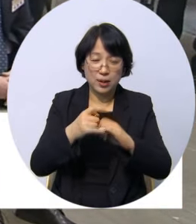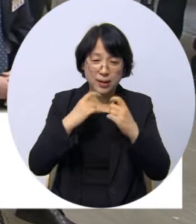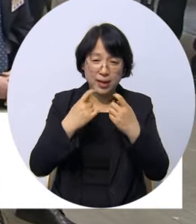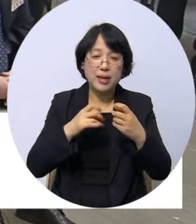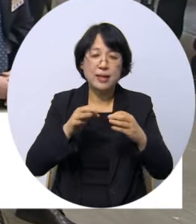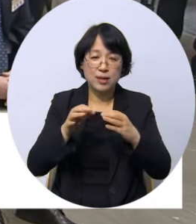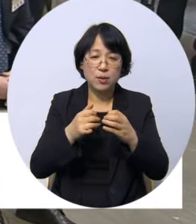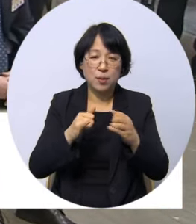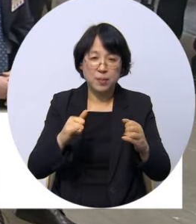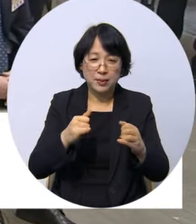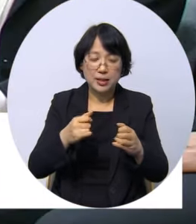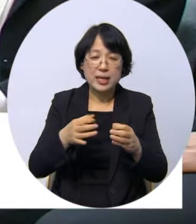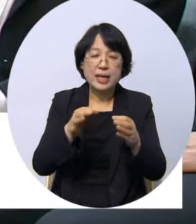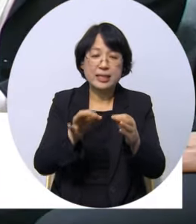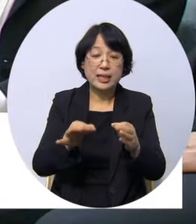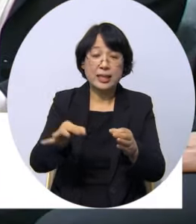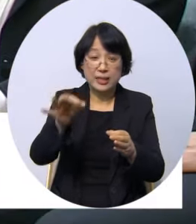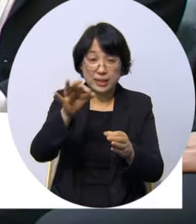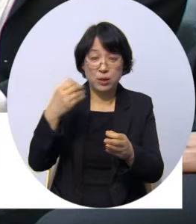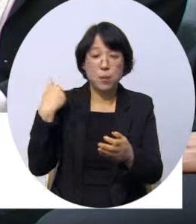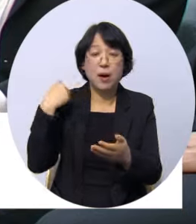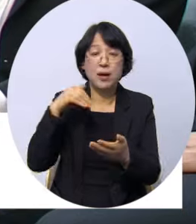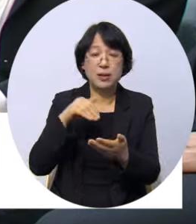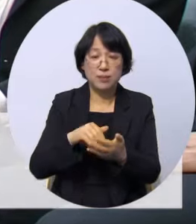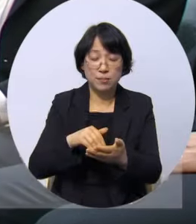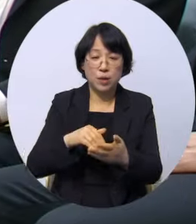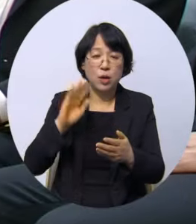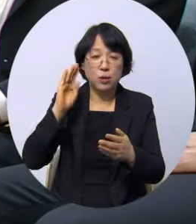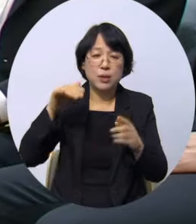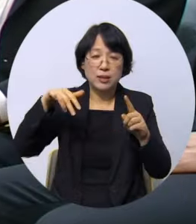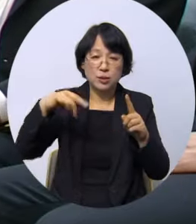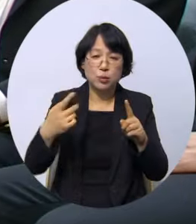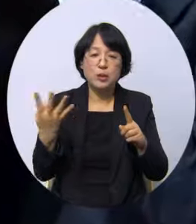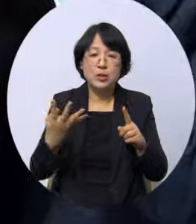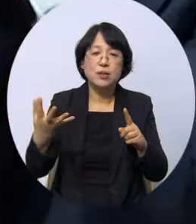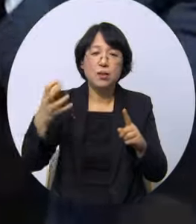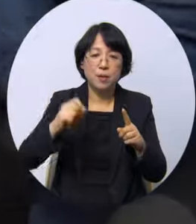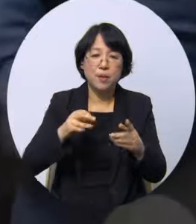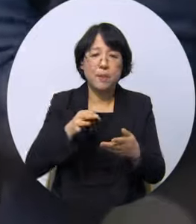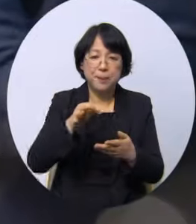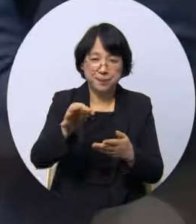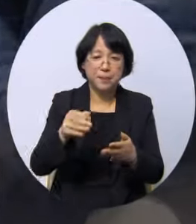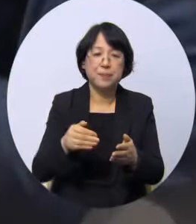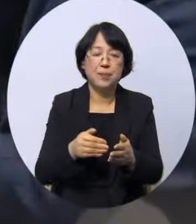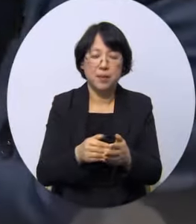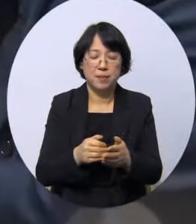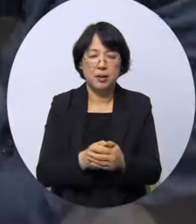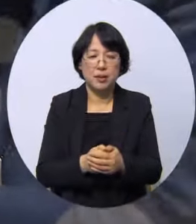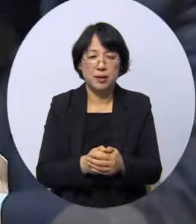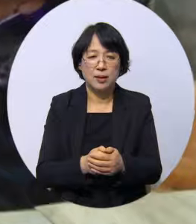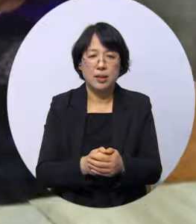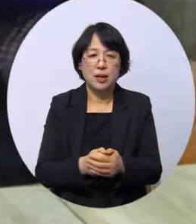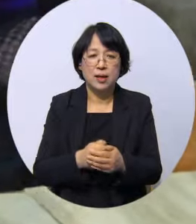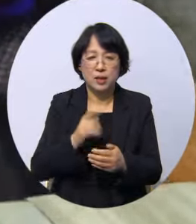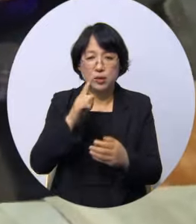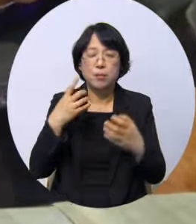자영업자이자 환급도 최근 1조 4천억원가 집행됐습니다 은는